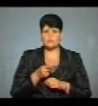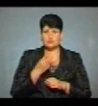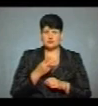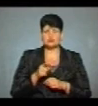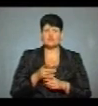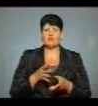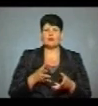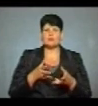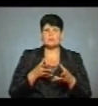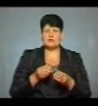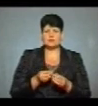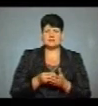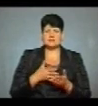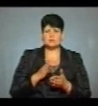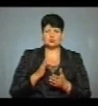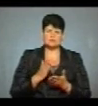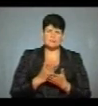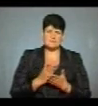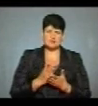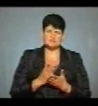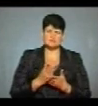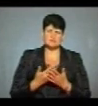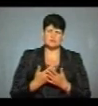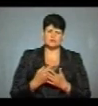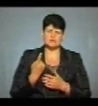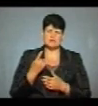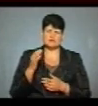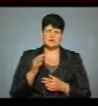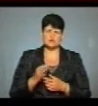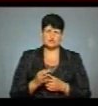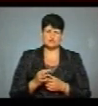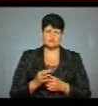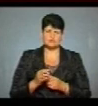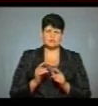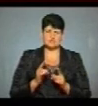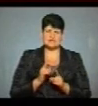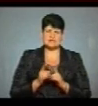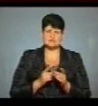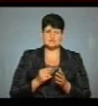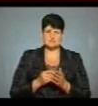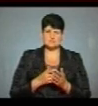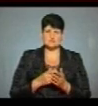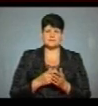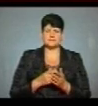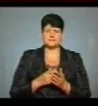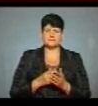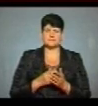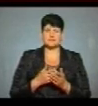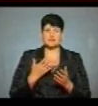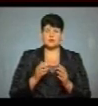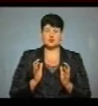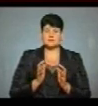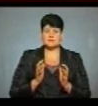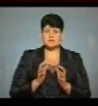на тариф буде мати у розмірі 1% тільки зміни тарифу в тих цінах, якщо